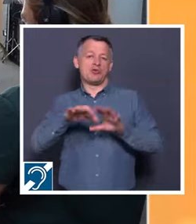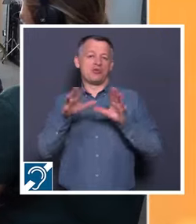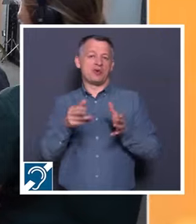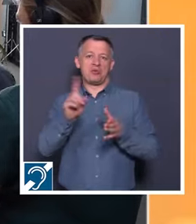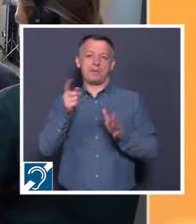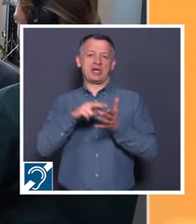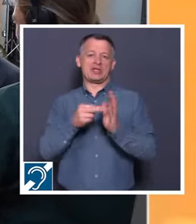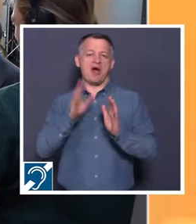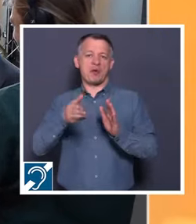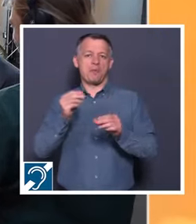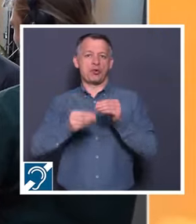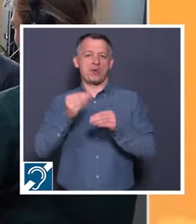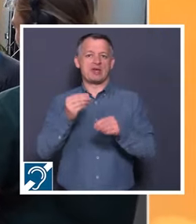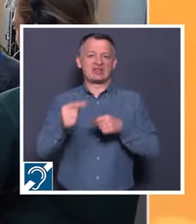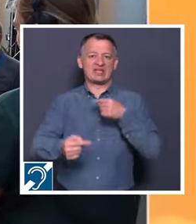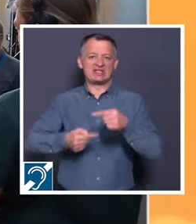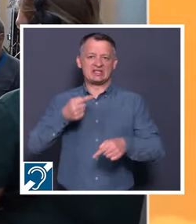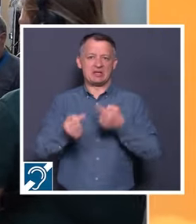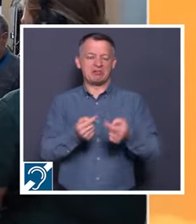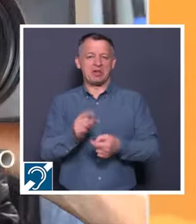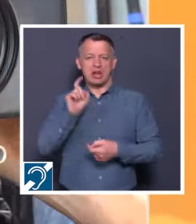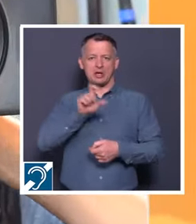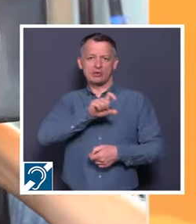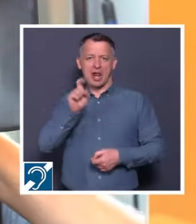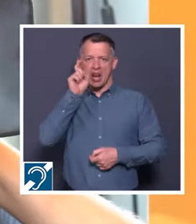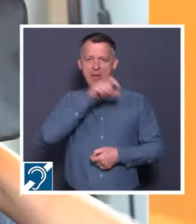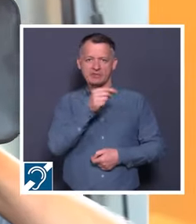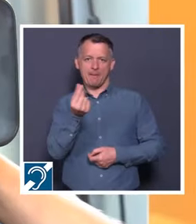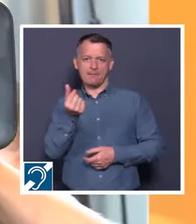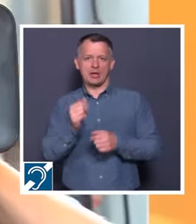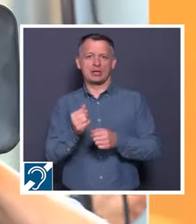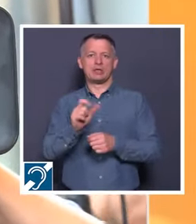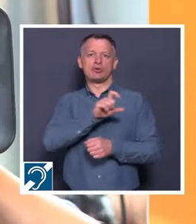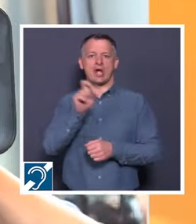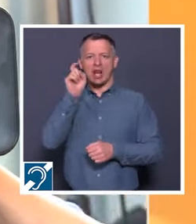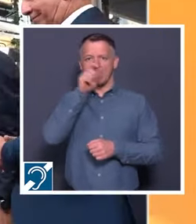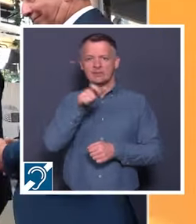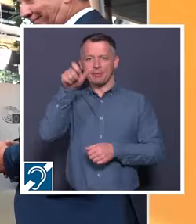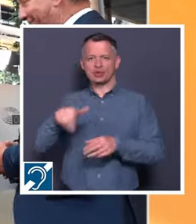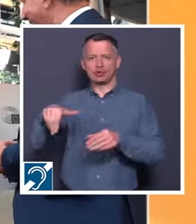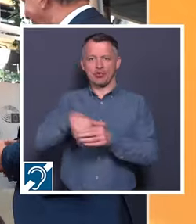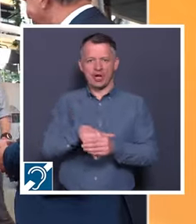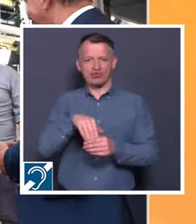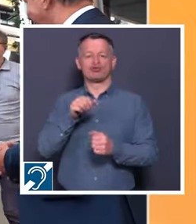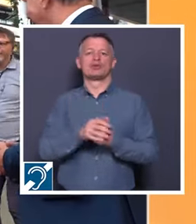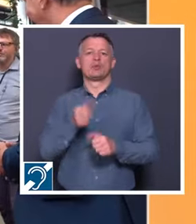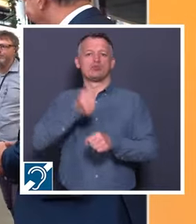probleme sistemice care țin de lipsa banilor, lipsa oamenilor, lipsa